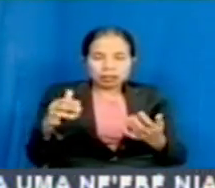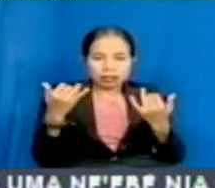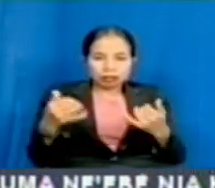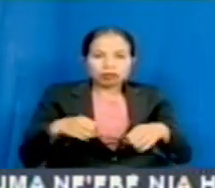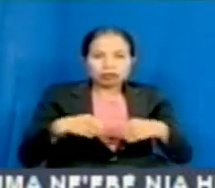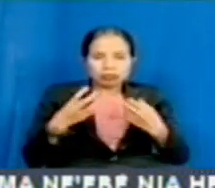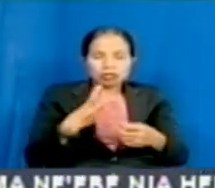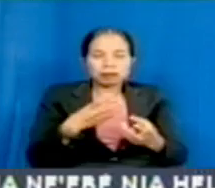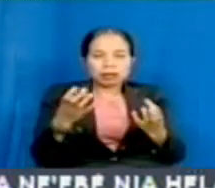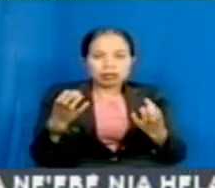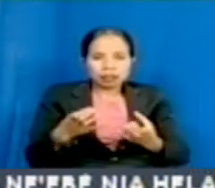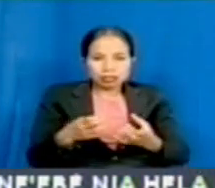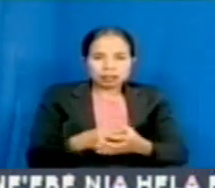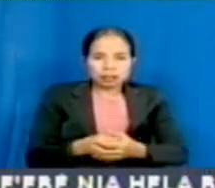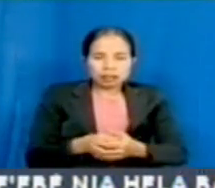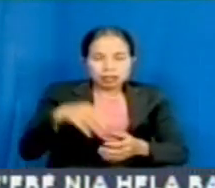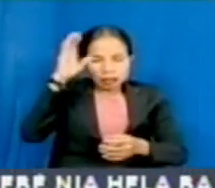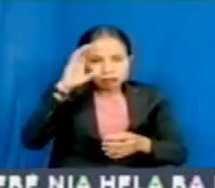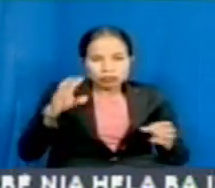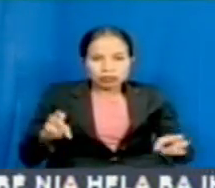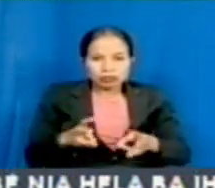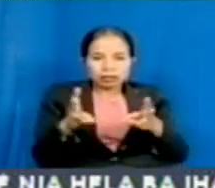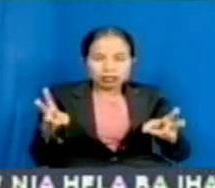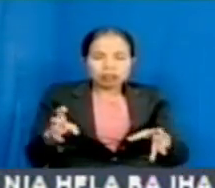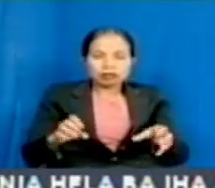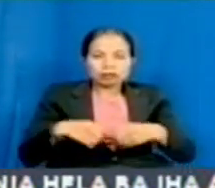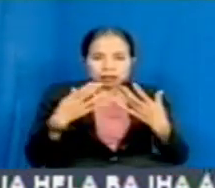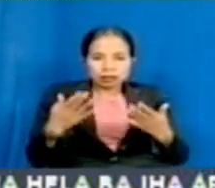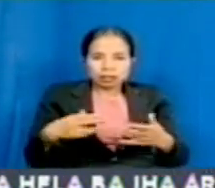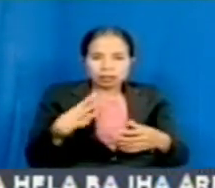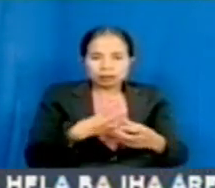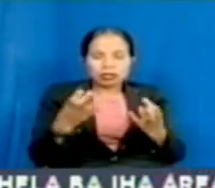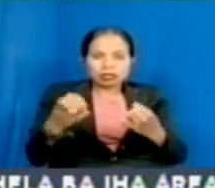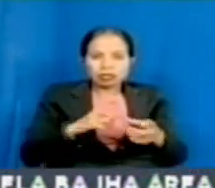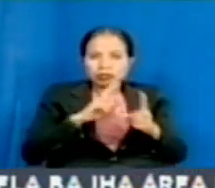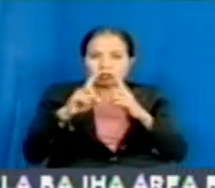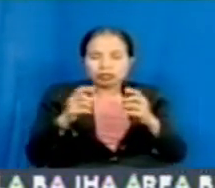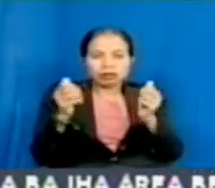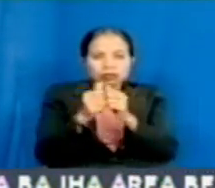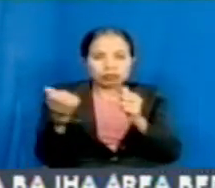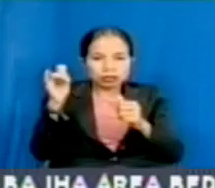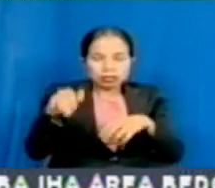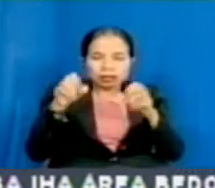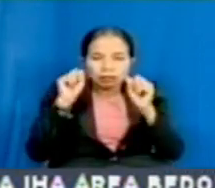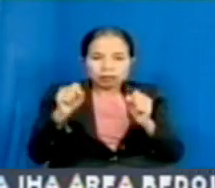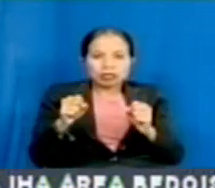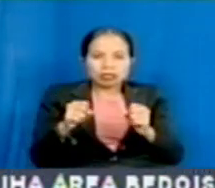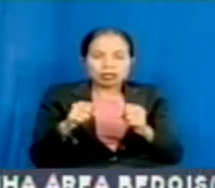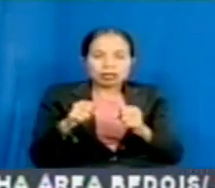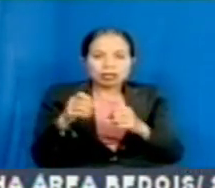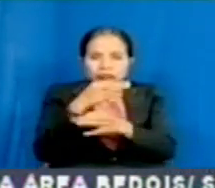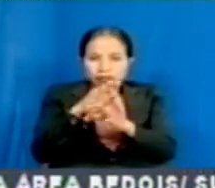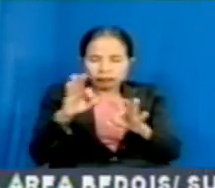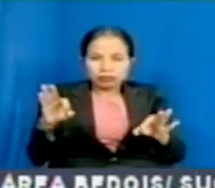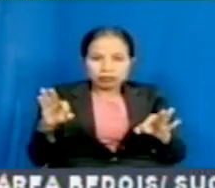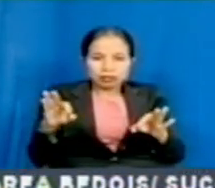kami hakara para atu buka dalang ida atu insama kami hakara kole hosira para vele hakotu boati de